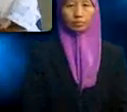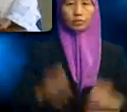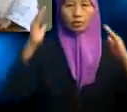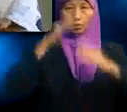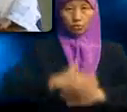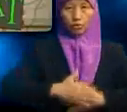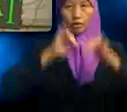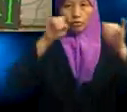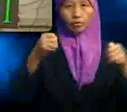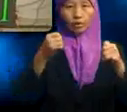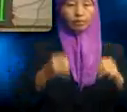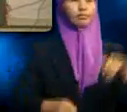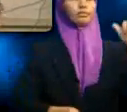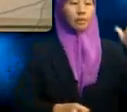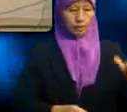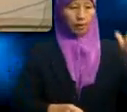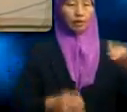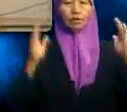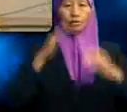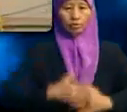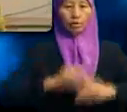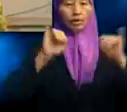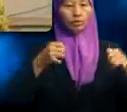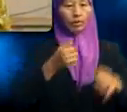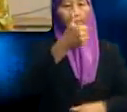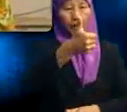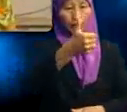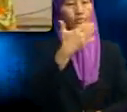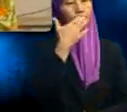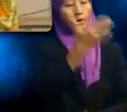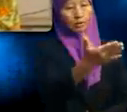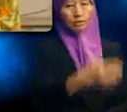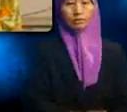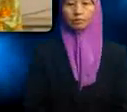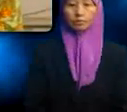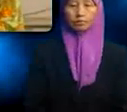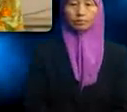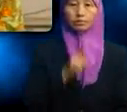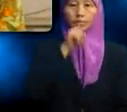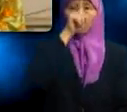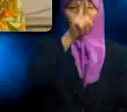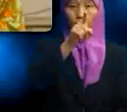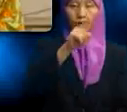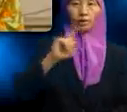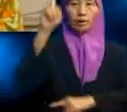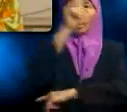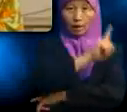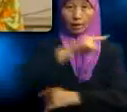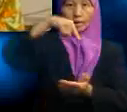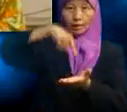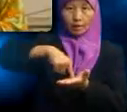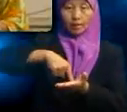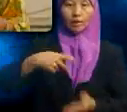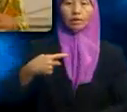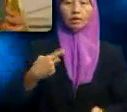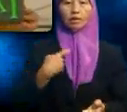Jumaat, Ustazah. Ya, solat Jumaat. Bagus, terima kasih. Baik, sebenarnya pada hari ini kita